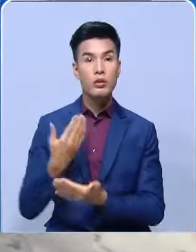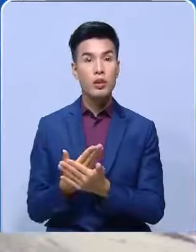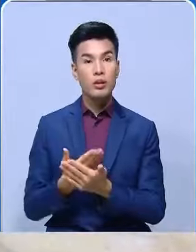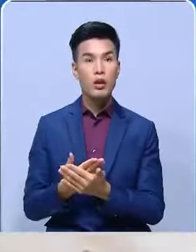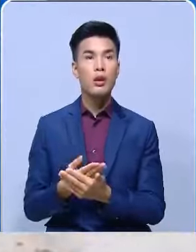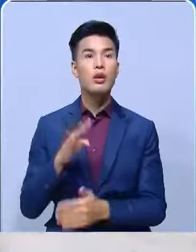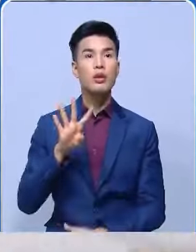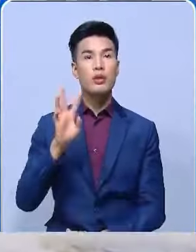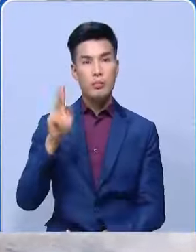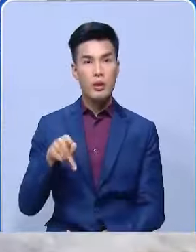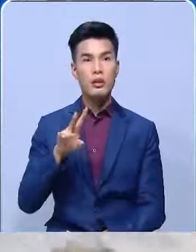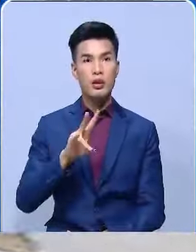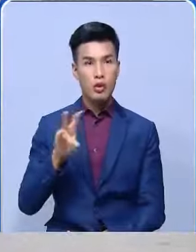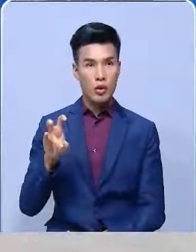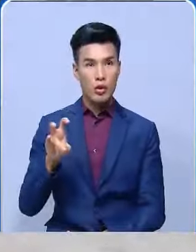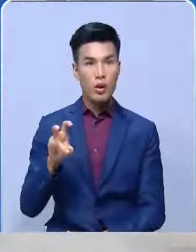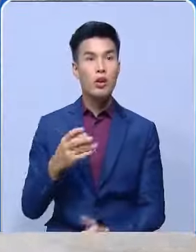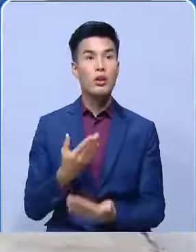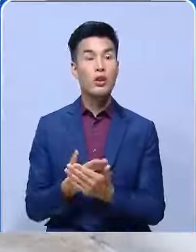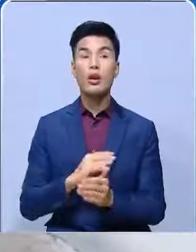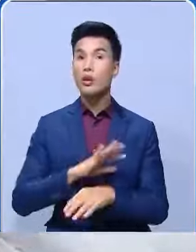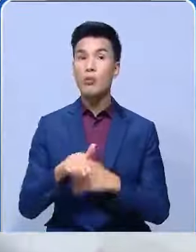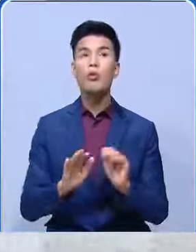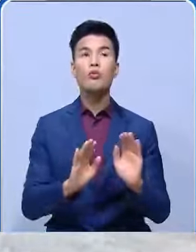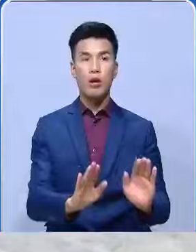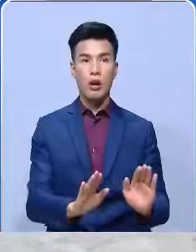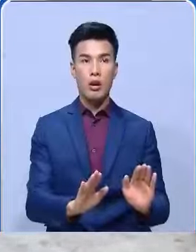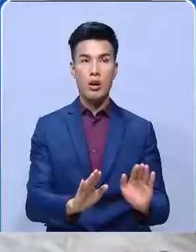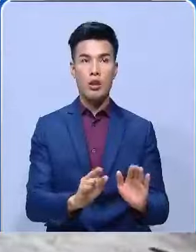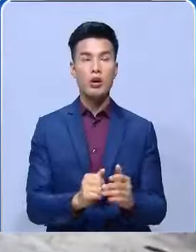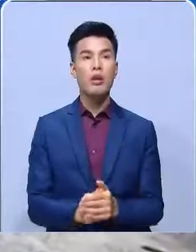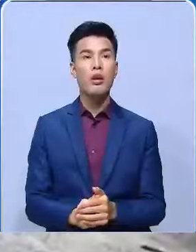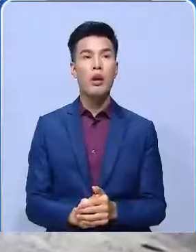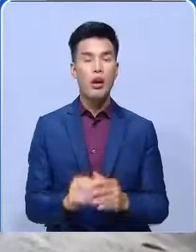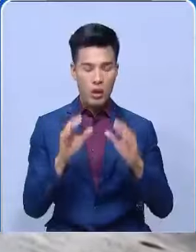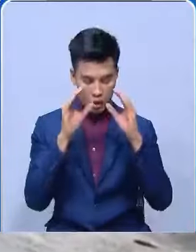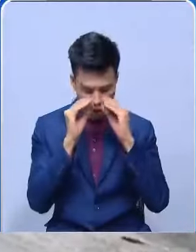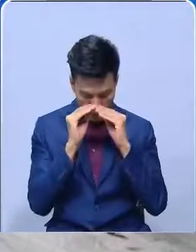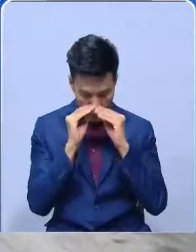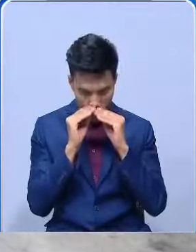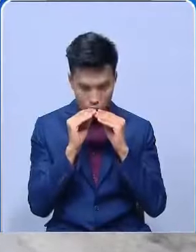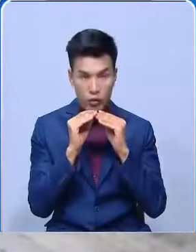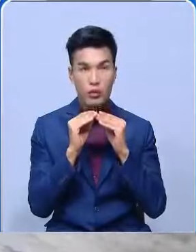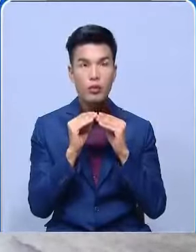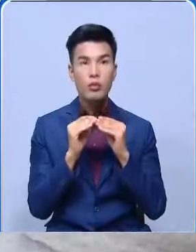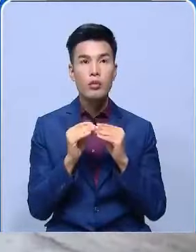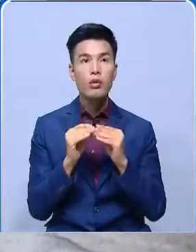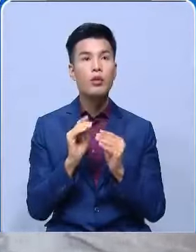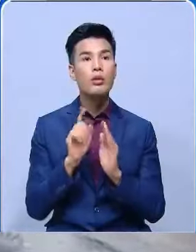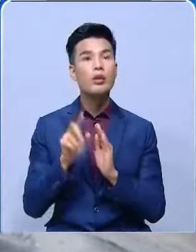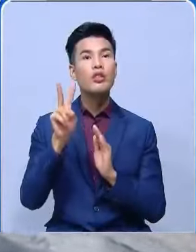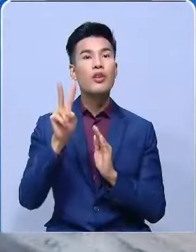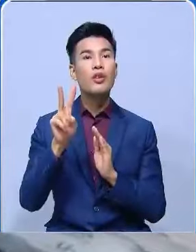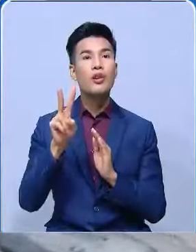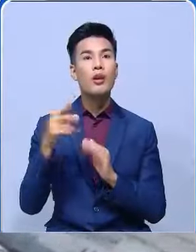ย 4,700 บาททรัพย์สินทั้งหมดวางไว้ที่โต๊ะแล้วก็หลับอยู่ใกล้ๆนั่นแหละ2นาทีคนร้าย